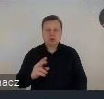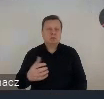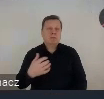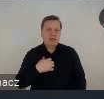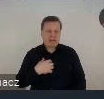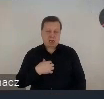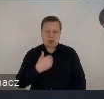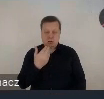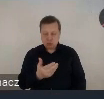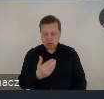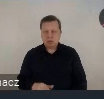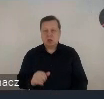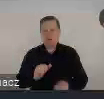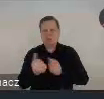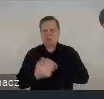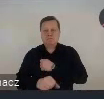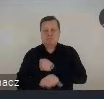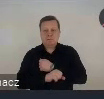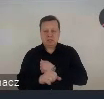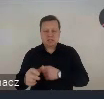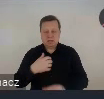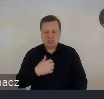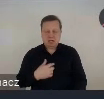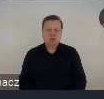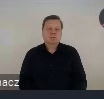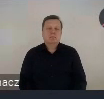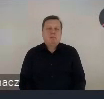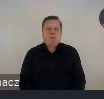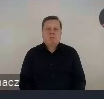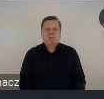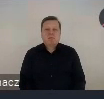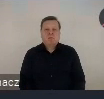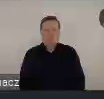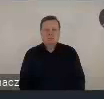dyrektor, albo wicedyrektor Instytutu.